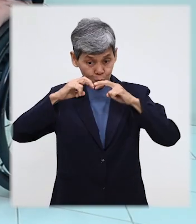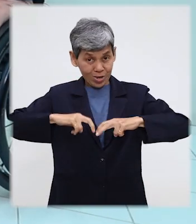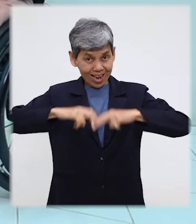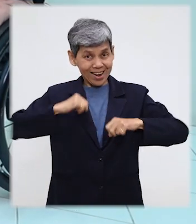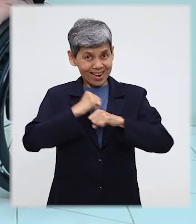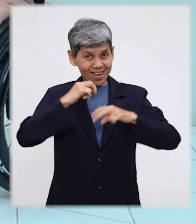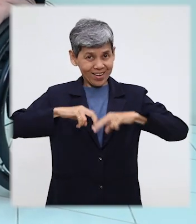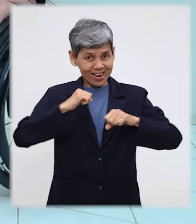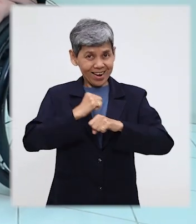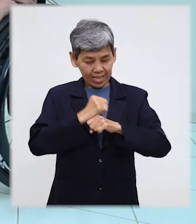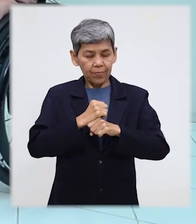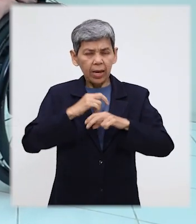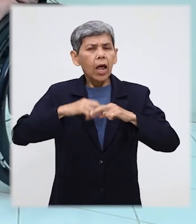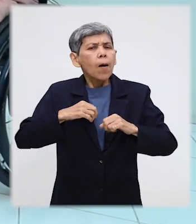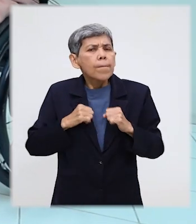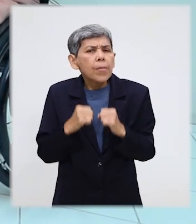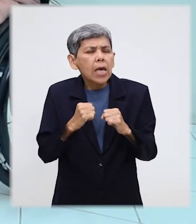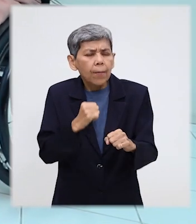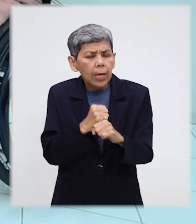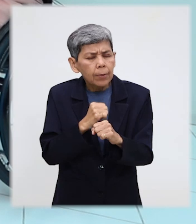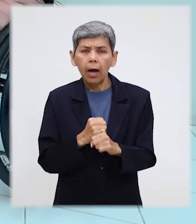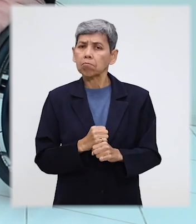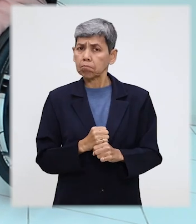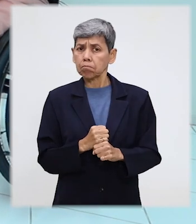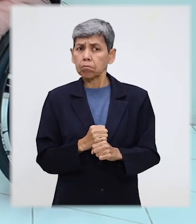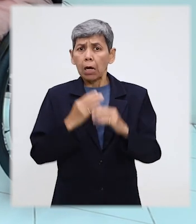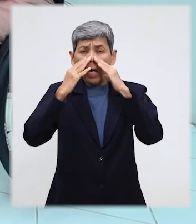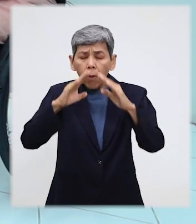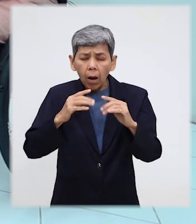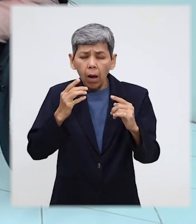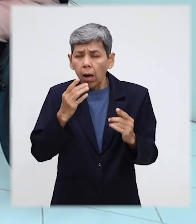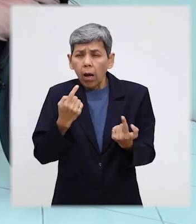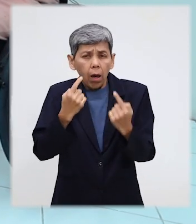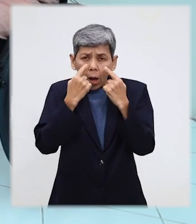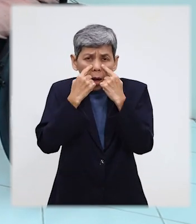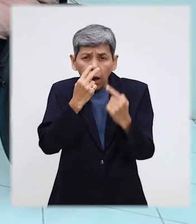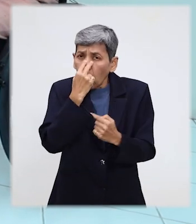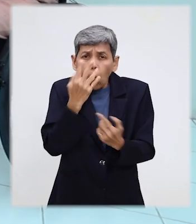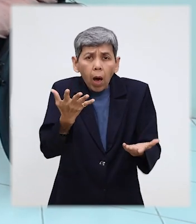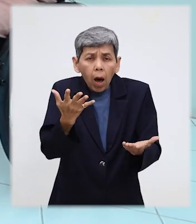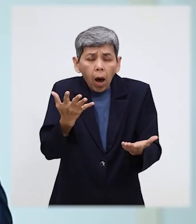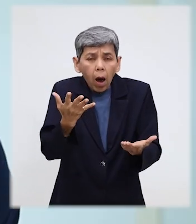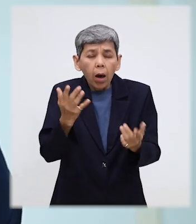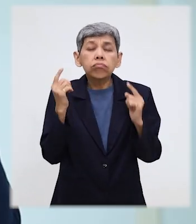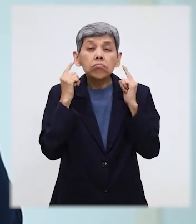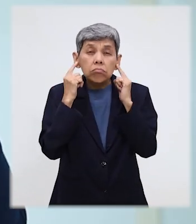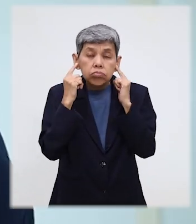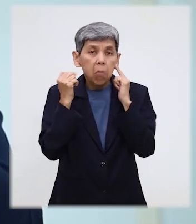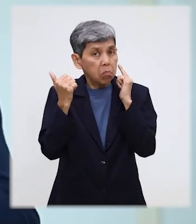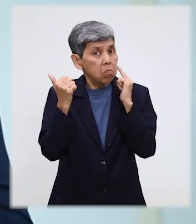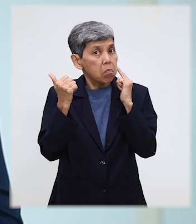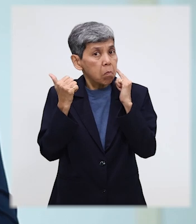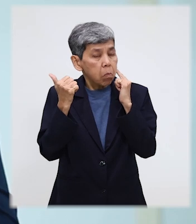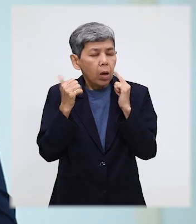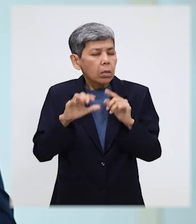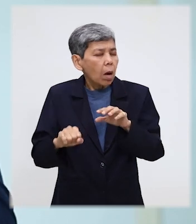ที่เราทำมันจะเป็นเลยเป็นการพยายามหาข้อพิสูจน์ว่าในเมื่อเขาสูญเสียเซนส์ในเรื่องของการมองเห็นแล้วการได้ยินการ